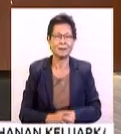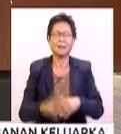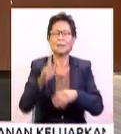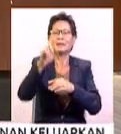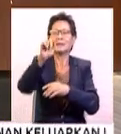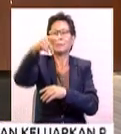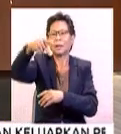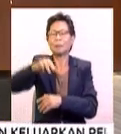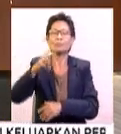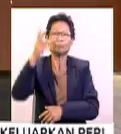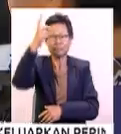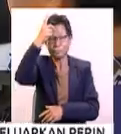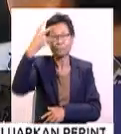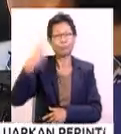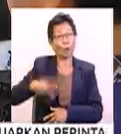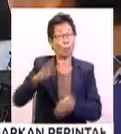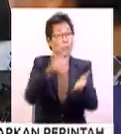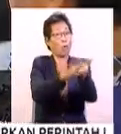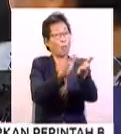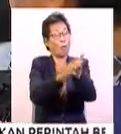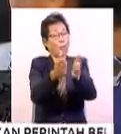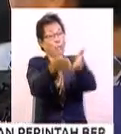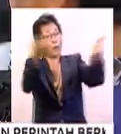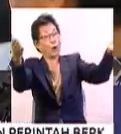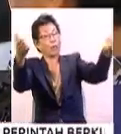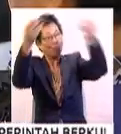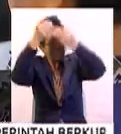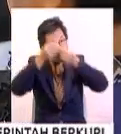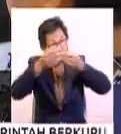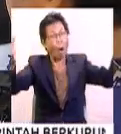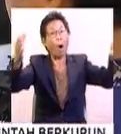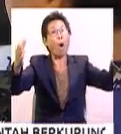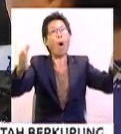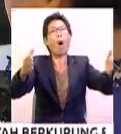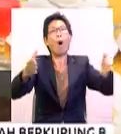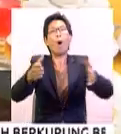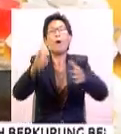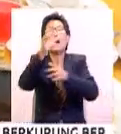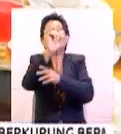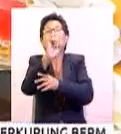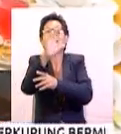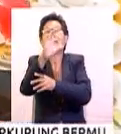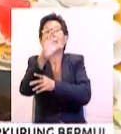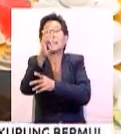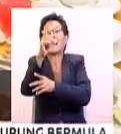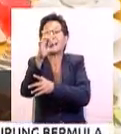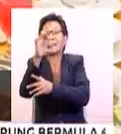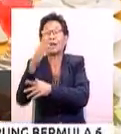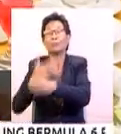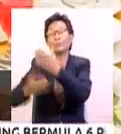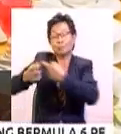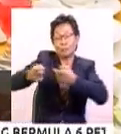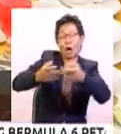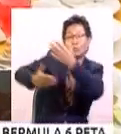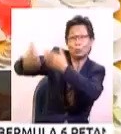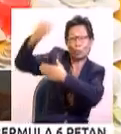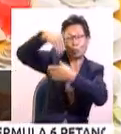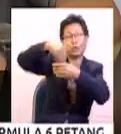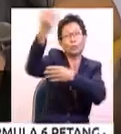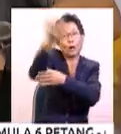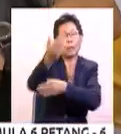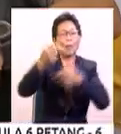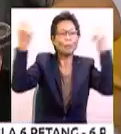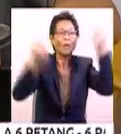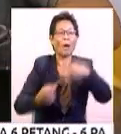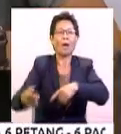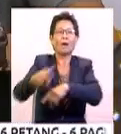Timbalan Perdana Menteri turut memuji keberanian media dalam membongkar skandal besar yang berlaku dalam pentadbiran terdahulu. Beliau berucap pada majlis